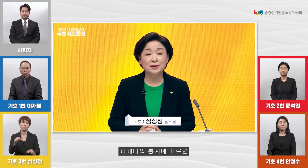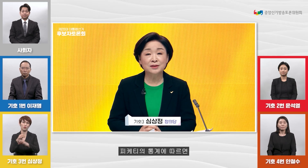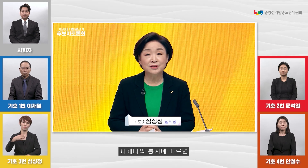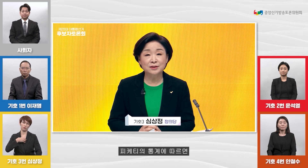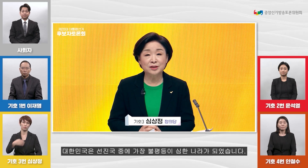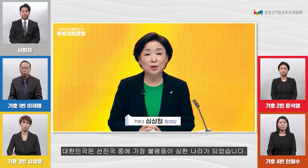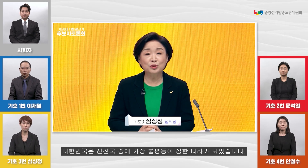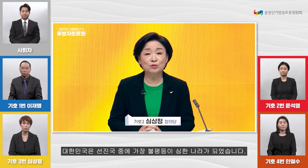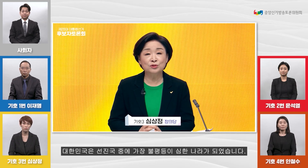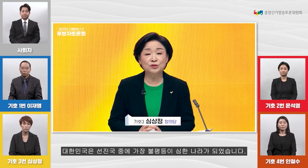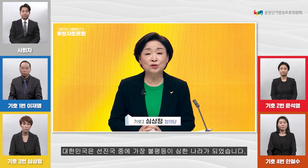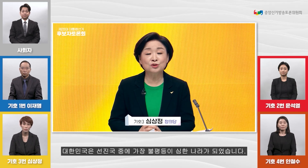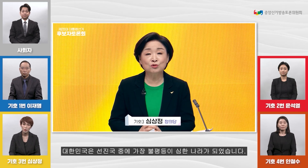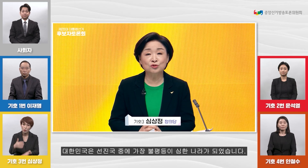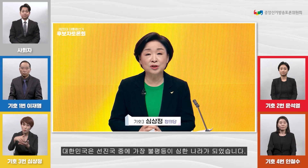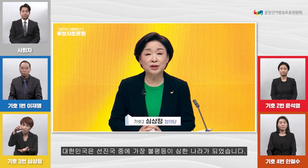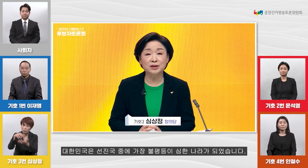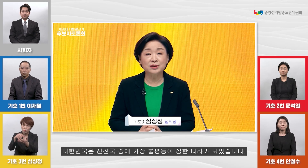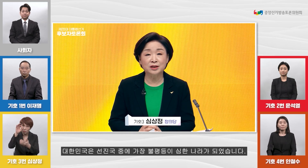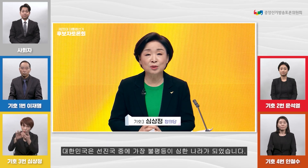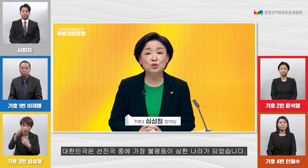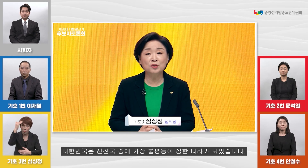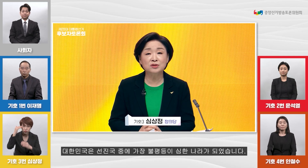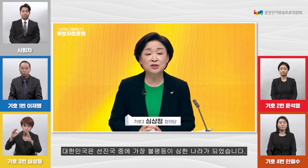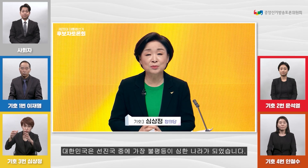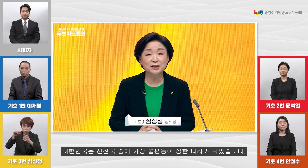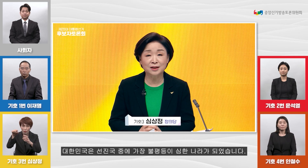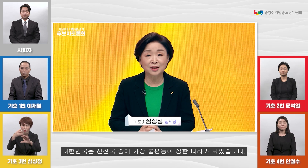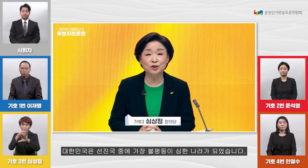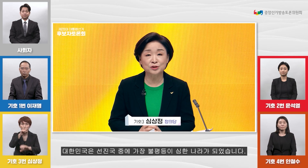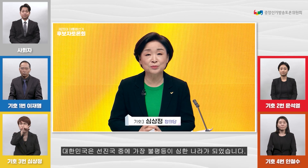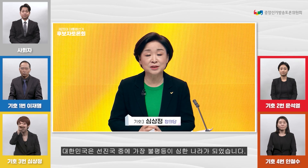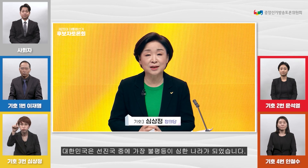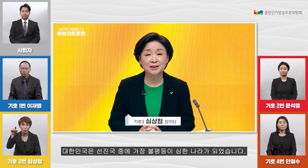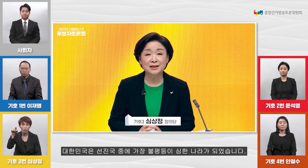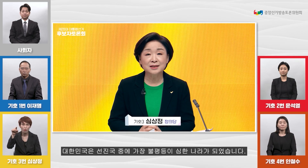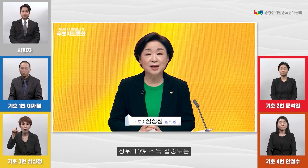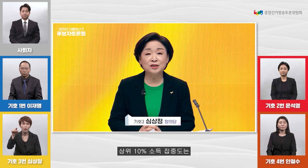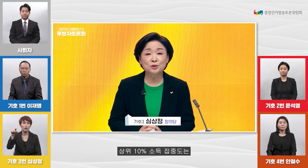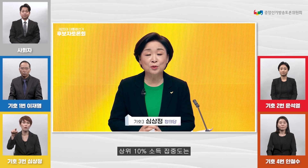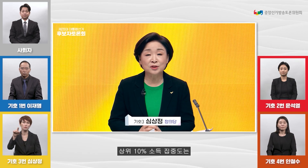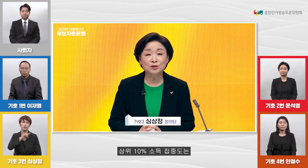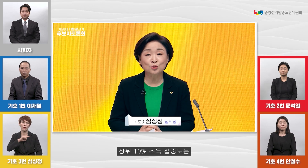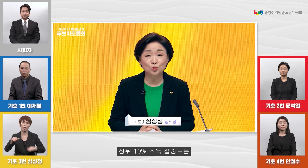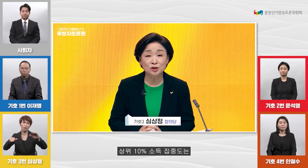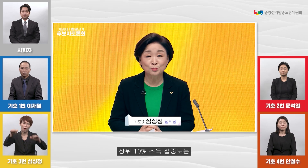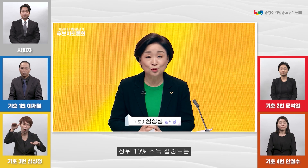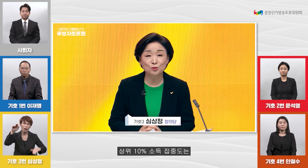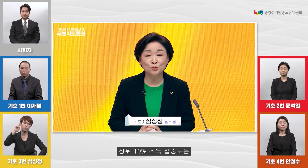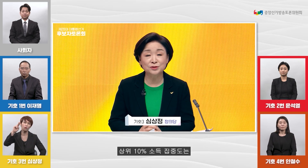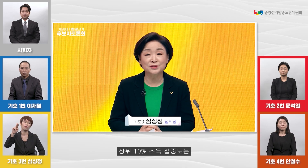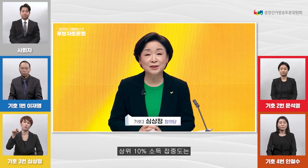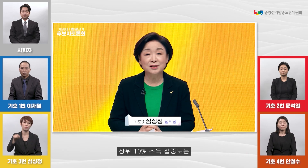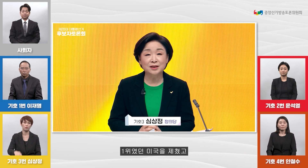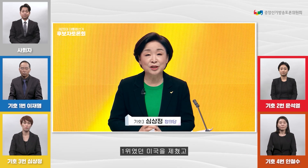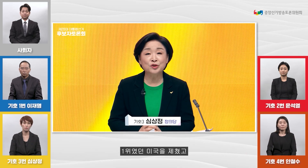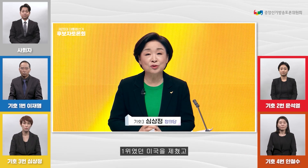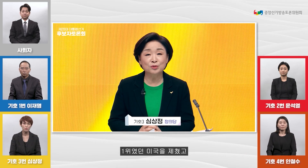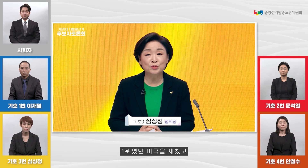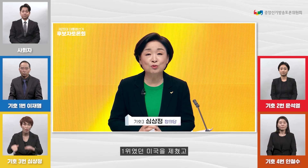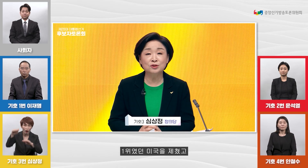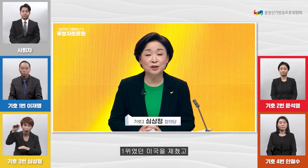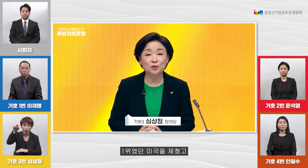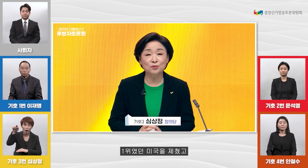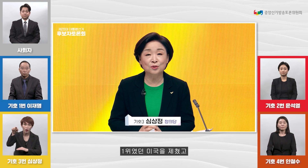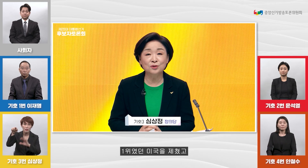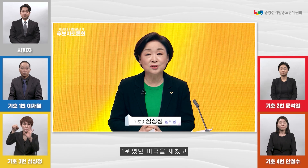따르면 대한민국은 선진국 중에 가장 불평등이 심한 나라가 되었습니다. 상위 10% 소득 집중도는